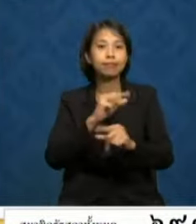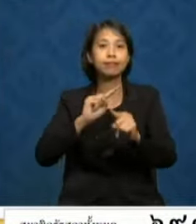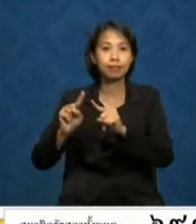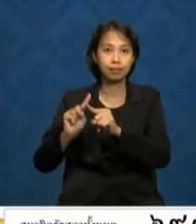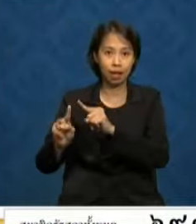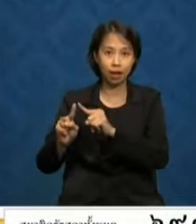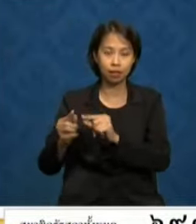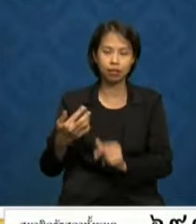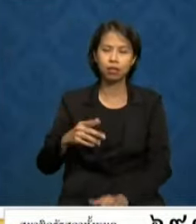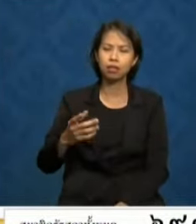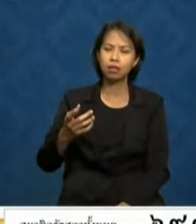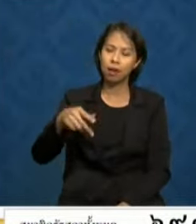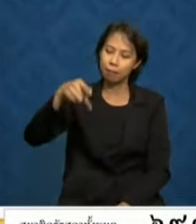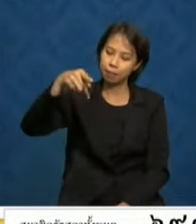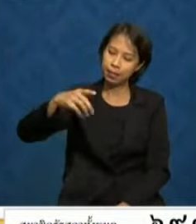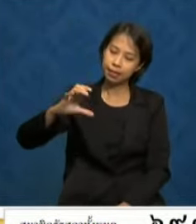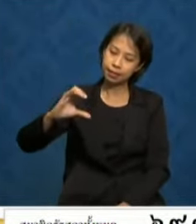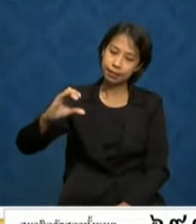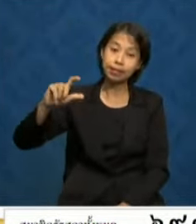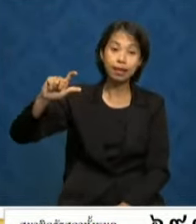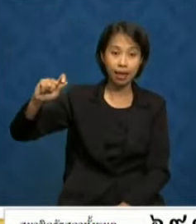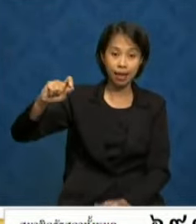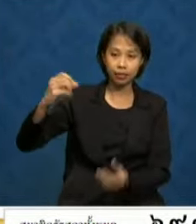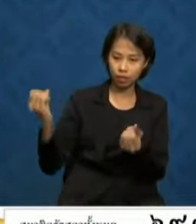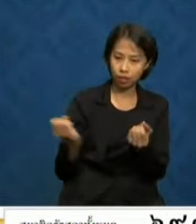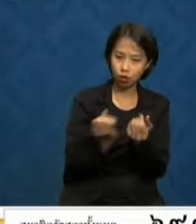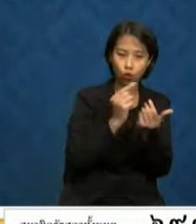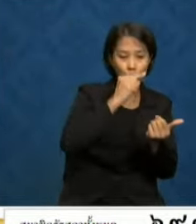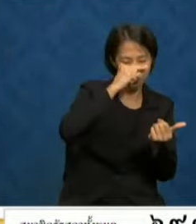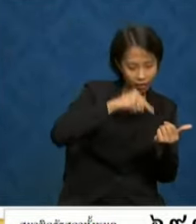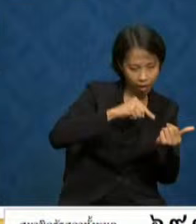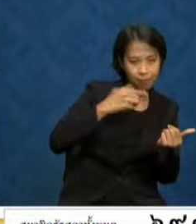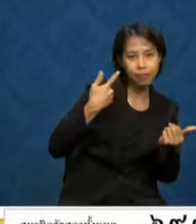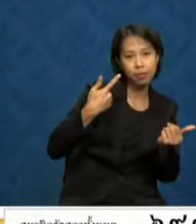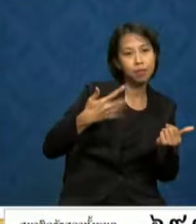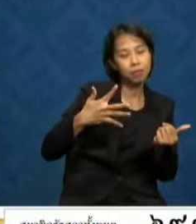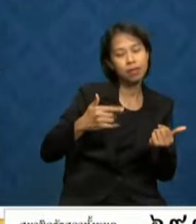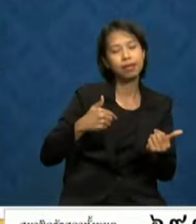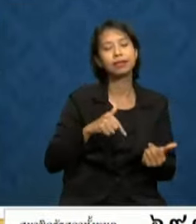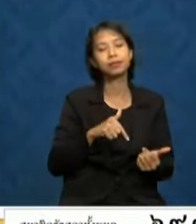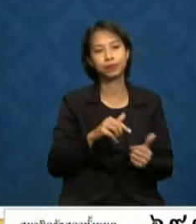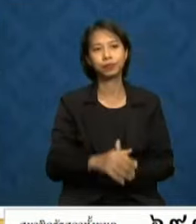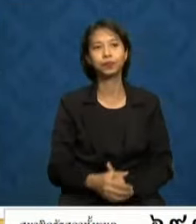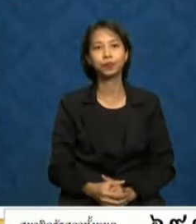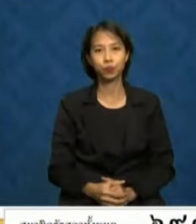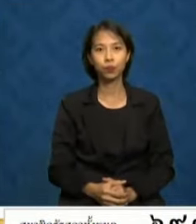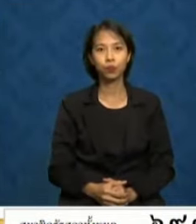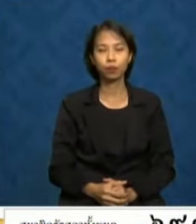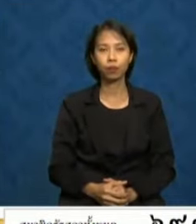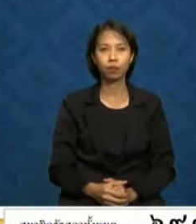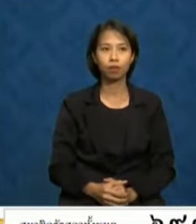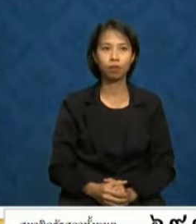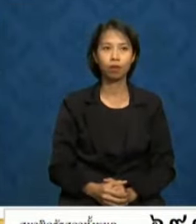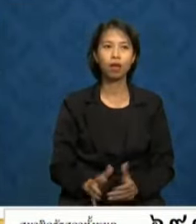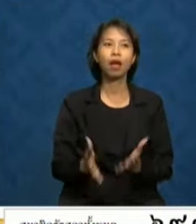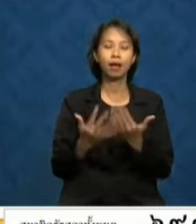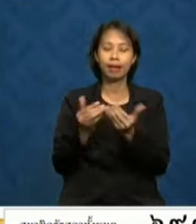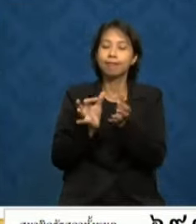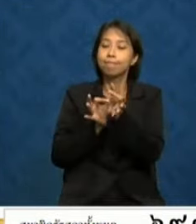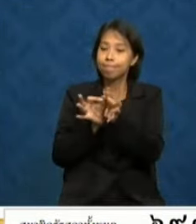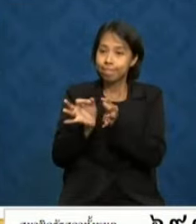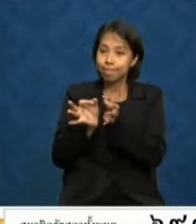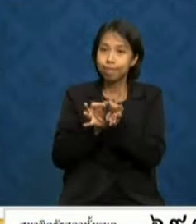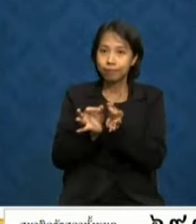ะ PCA จะส่งผลกระทบต่อไทยเราหรือไม่อย่างไรทำให้เราเสียเปรียบหรือไม่อย่างไรเนี่ยนะคะขออนุญาตเรียนว่